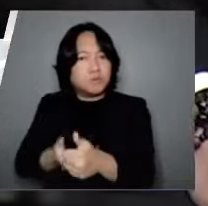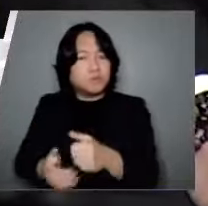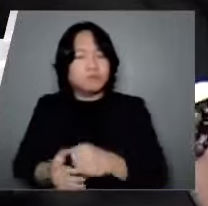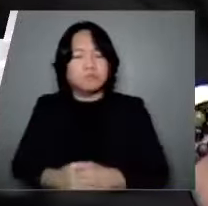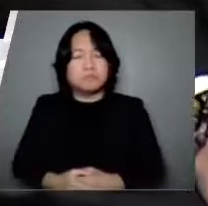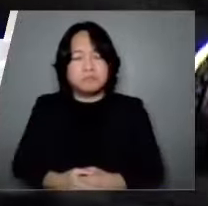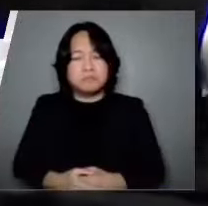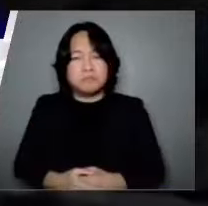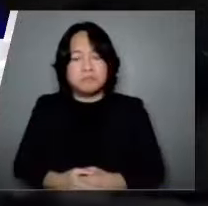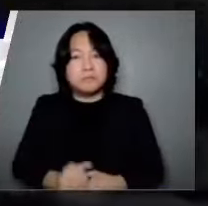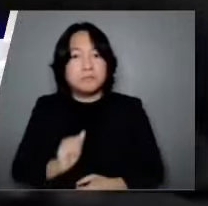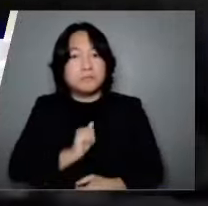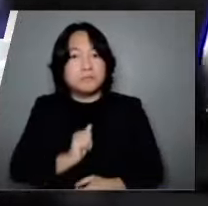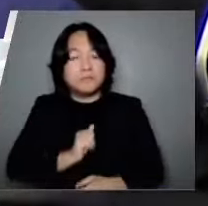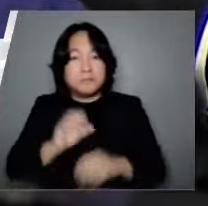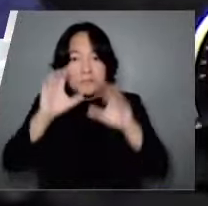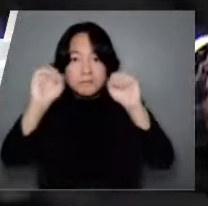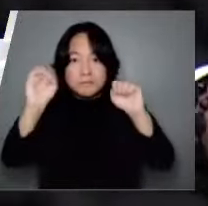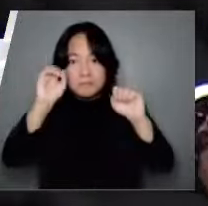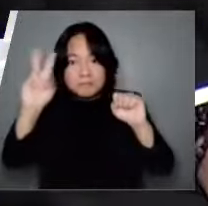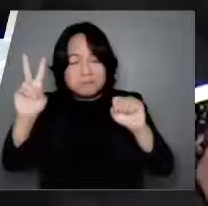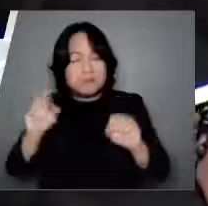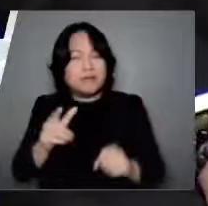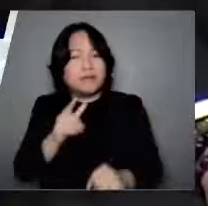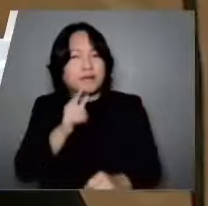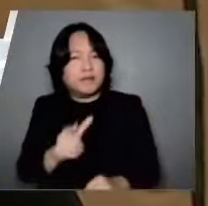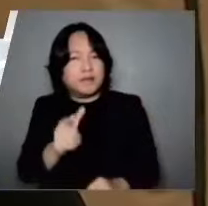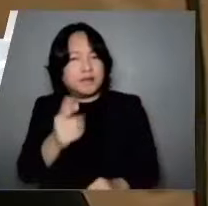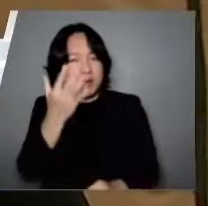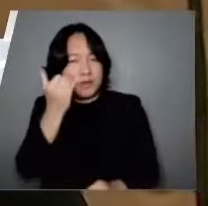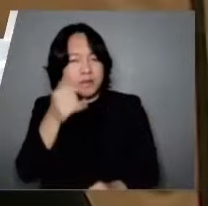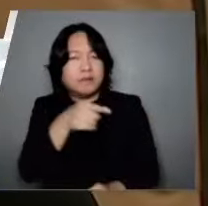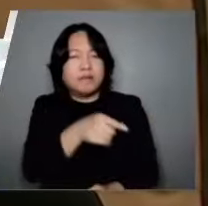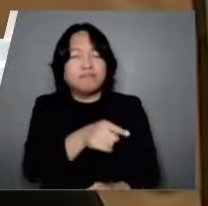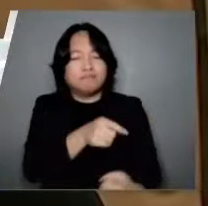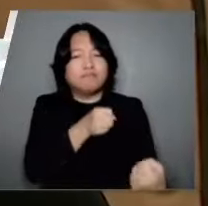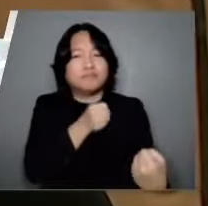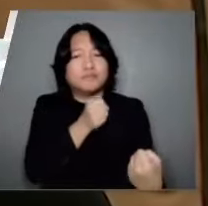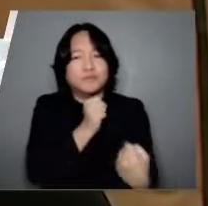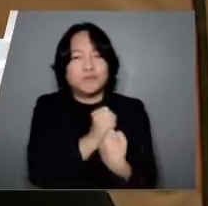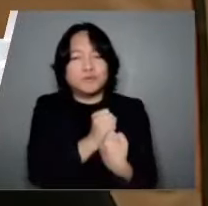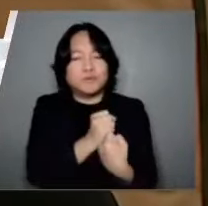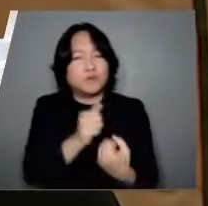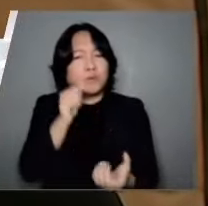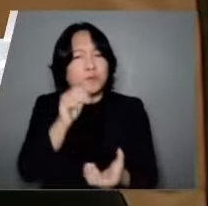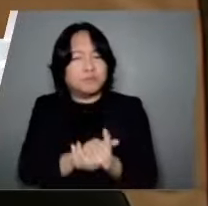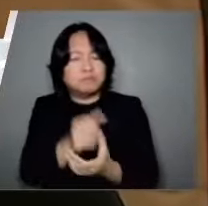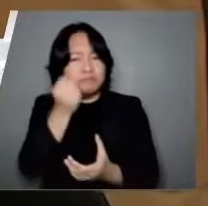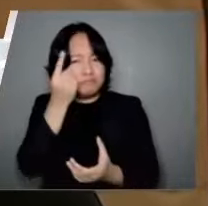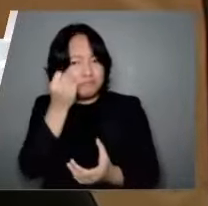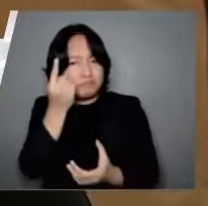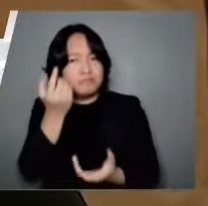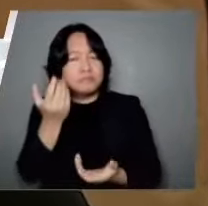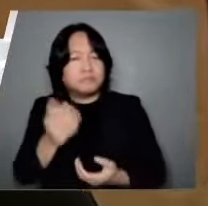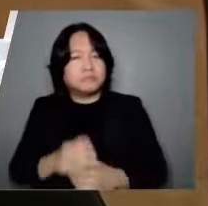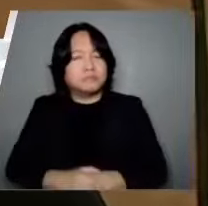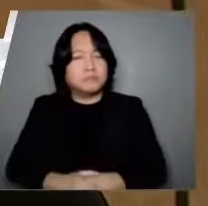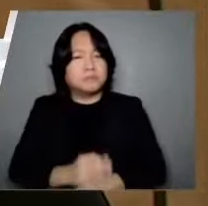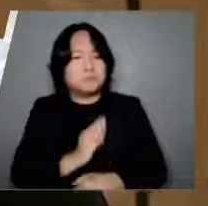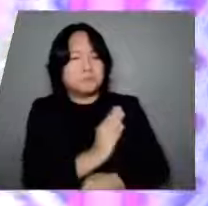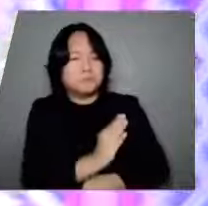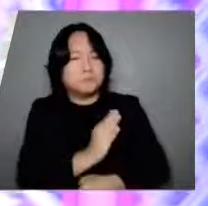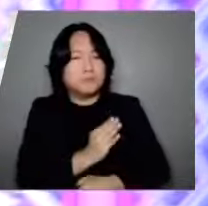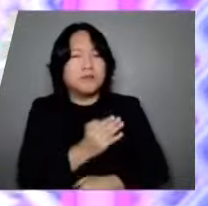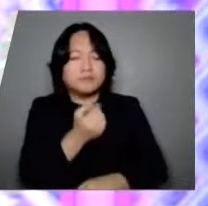anya'y protective na asawa. Bagay na maintindihan anya ng bise. She understands, as I said, as a wife herself, she